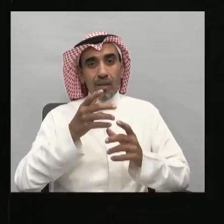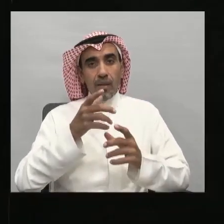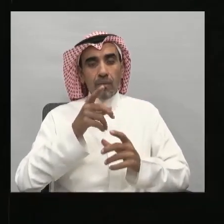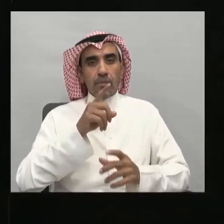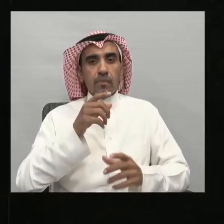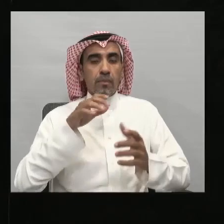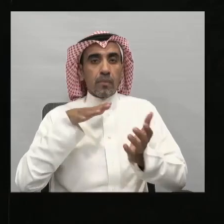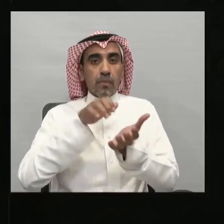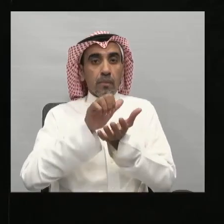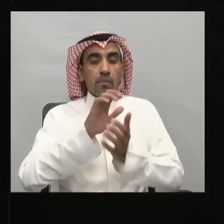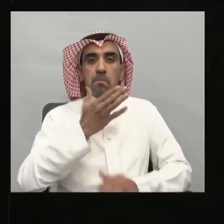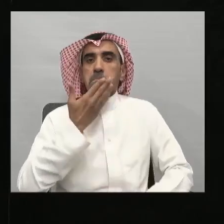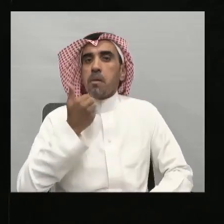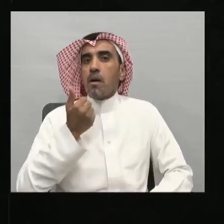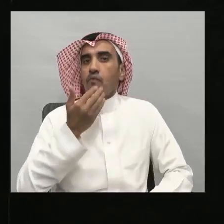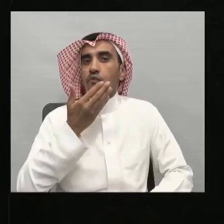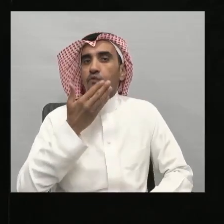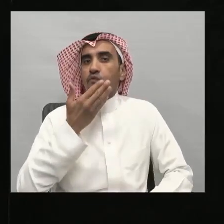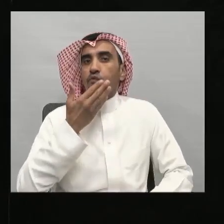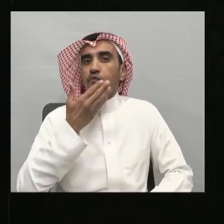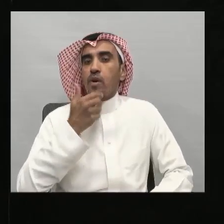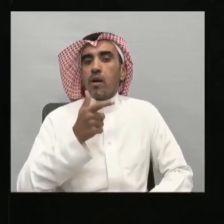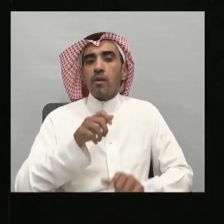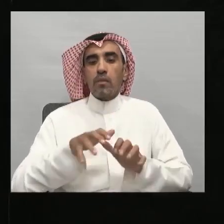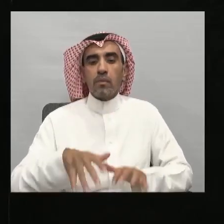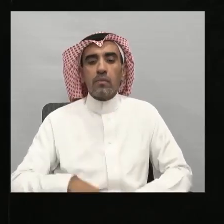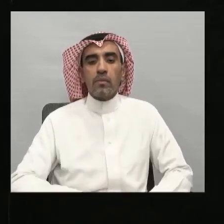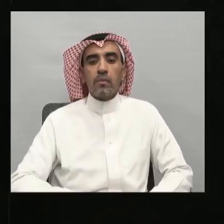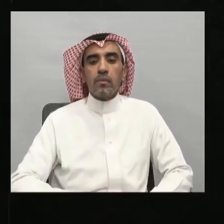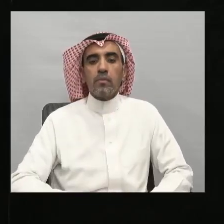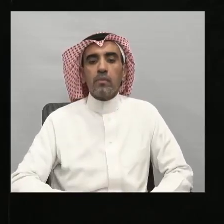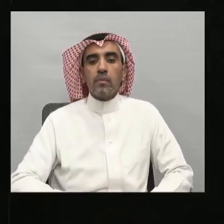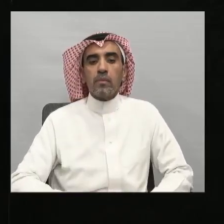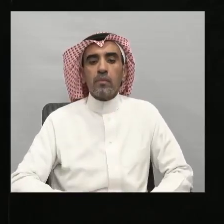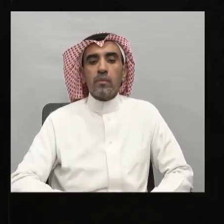لا جنسيا عبر ماذا؟ عبر التبرع.